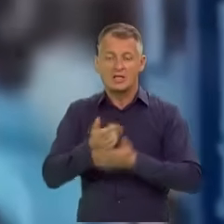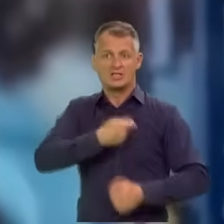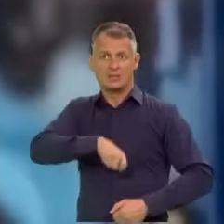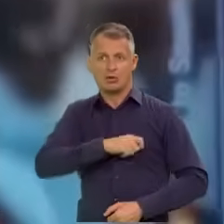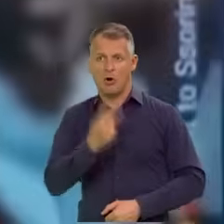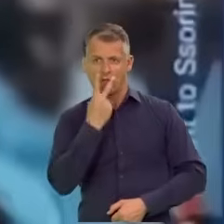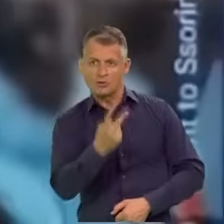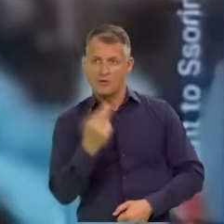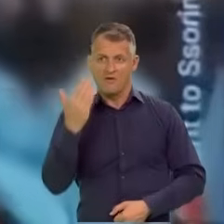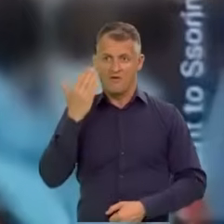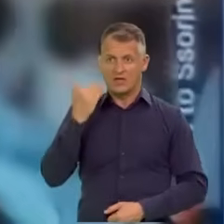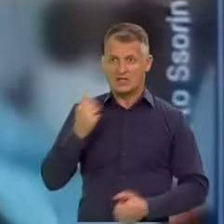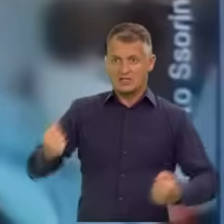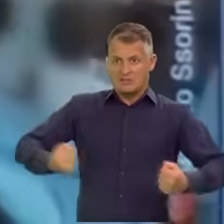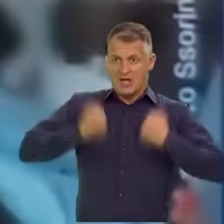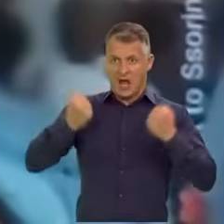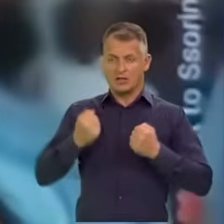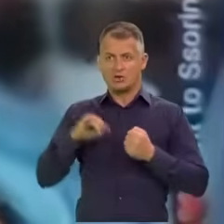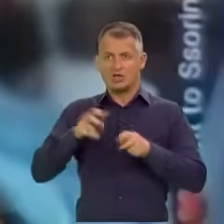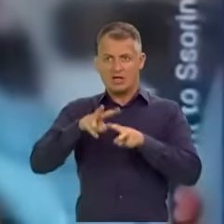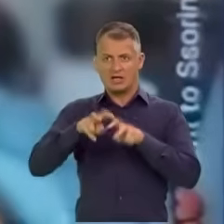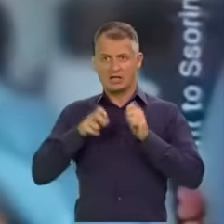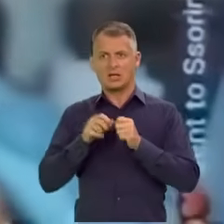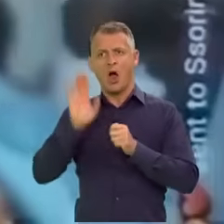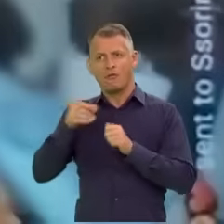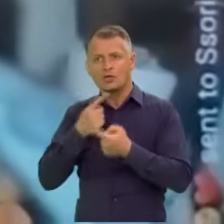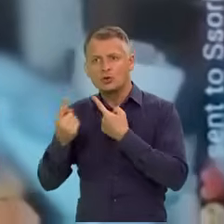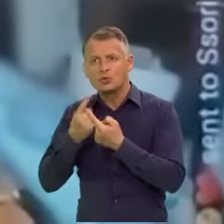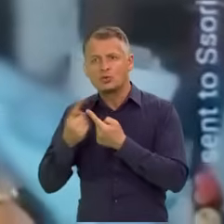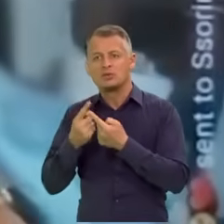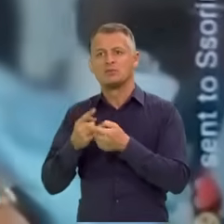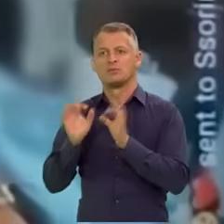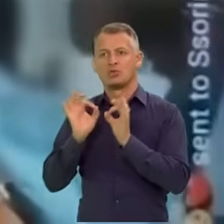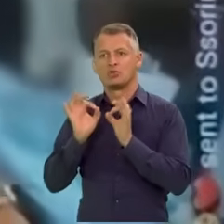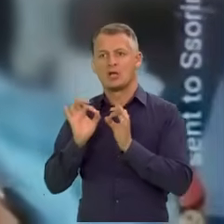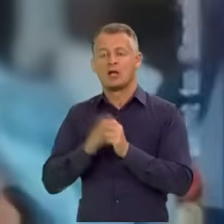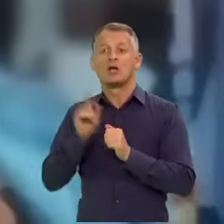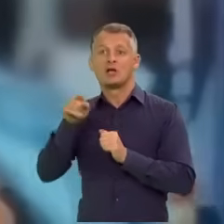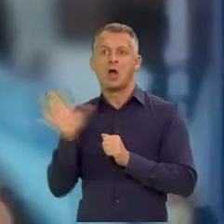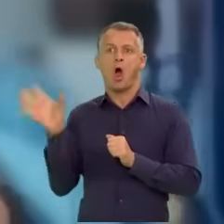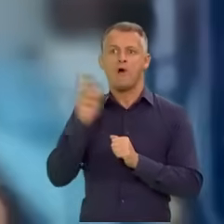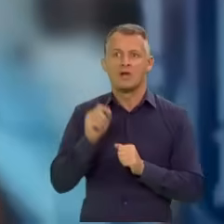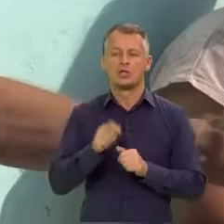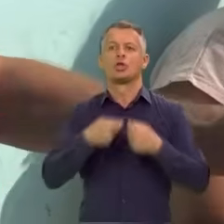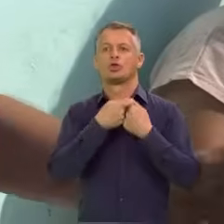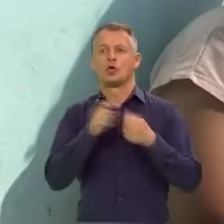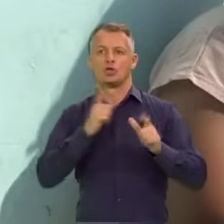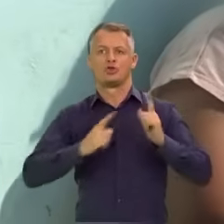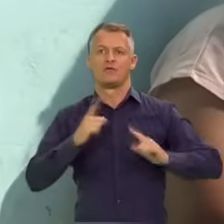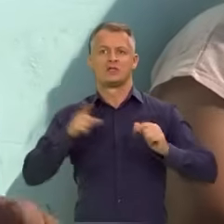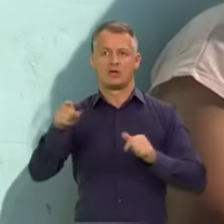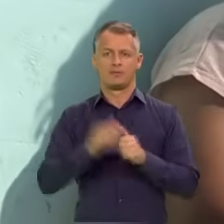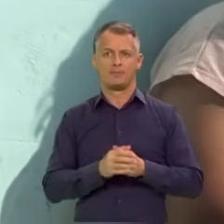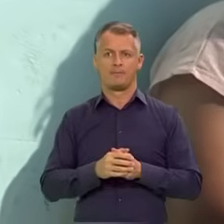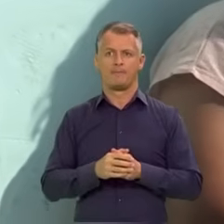fetele erau speriate și retrase. Au purtat cu ele discuții private și așa au aflat de tot coșmarul lor. Crezi copilul ăla